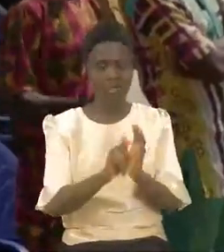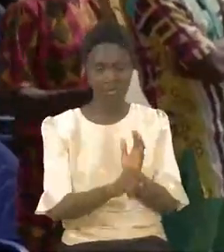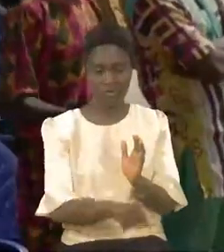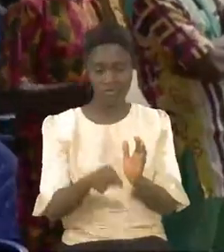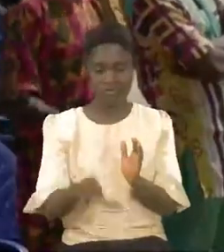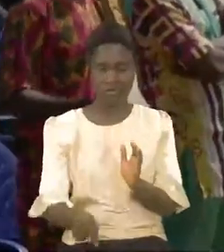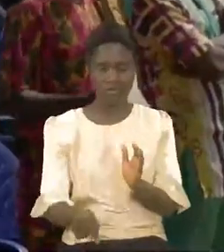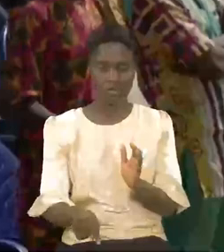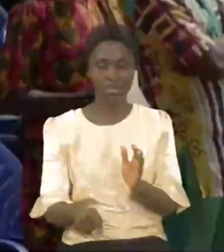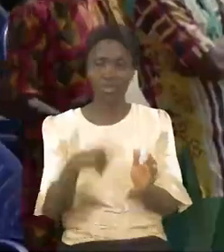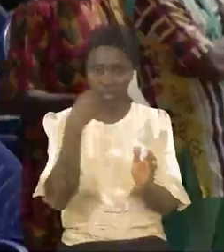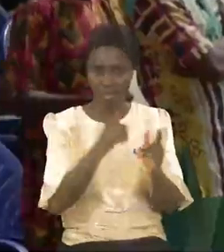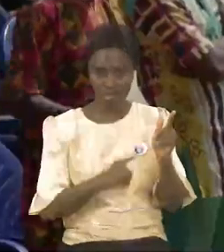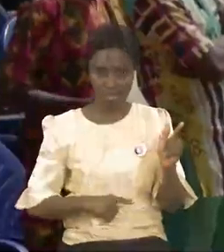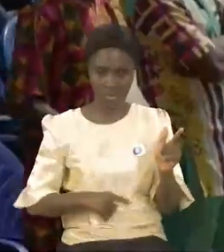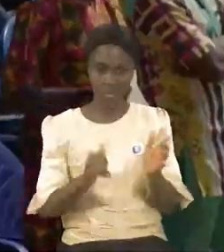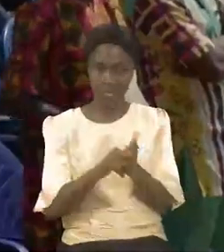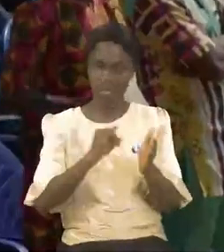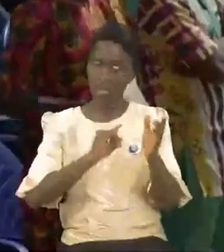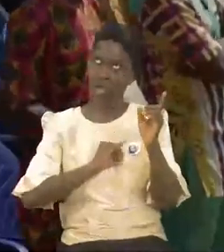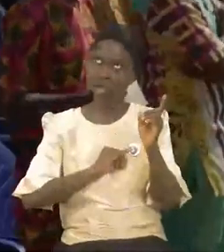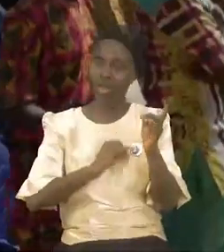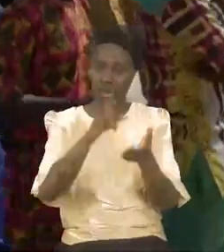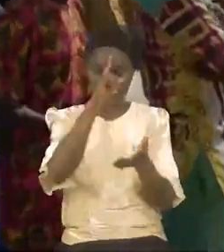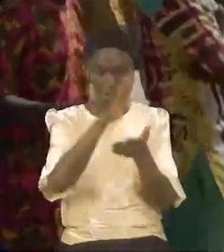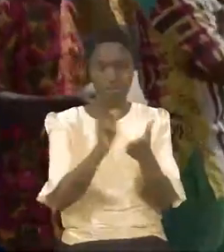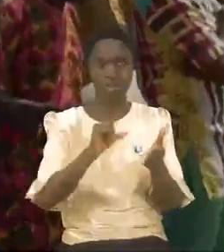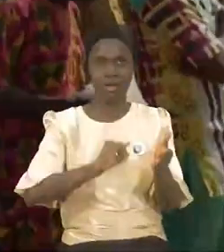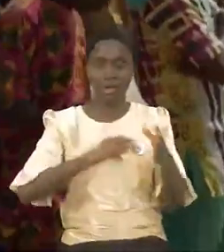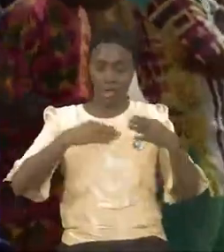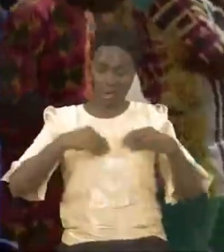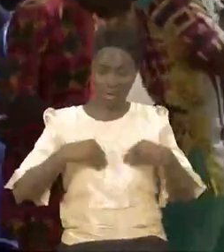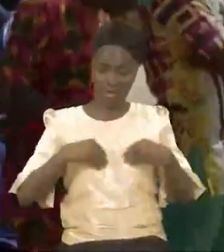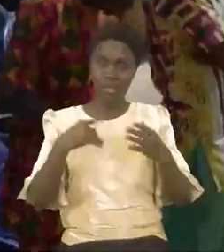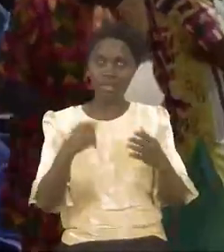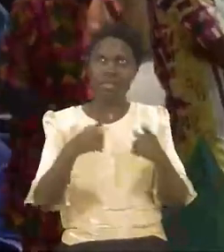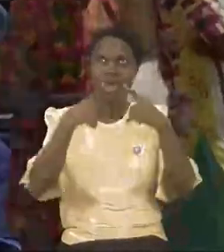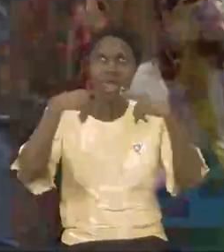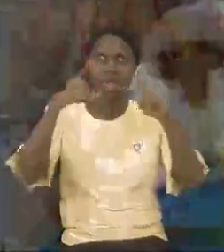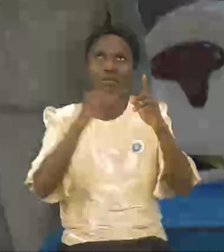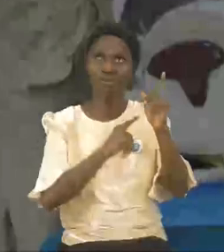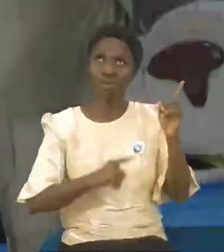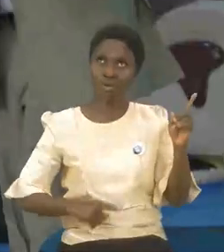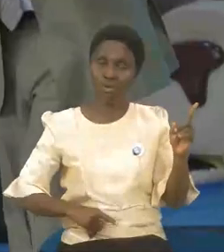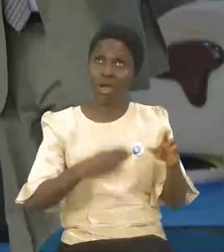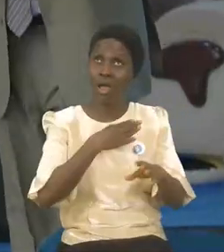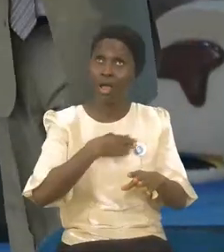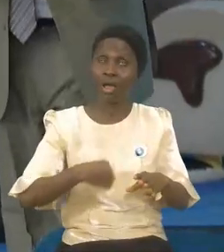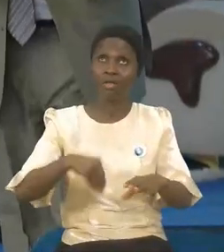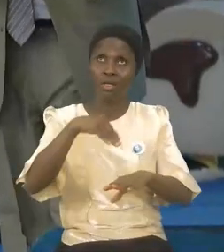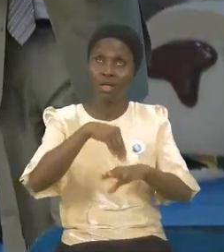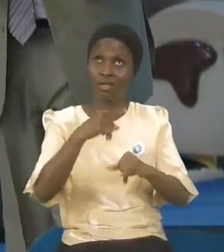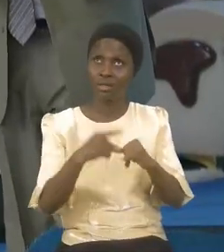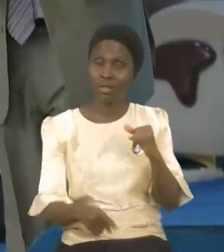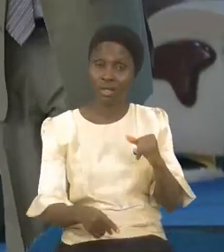vos pieds, sous tes pieds. Dieu Seigneur, Seigneur, je crois, j'accepte la promesse du Seigneur, la déclaration du Seigneur. Et